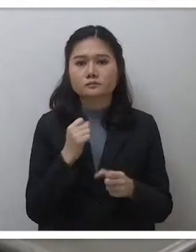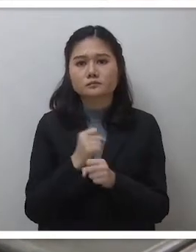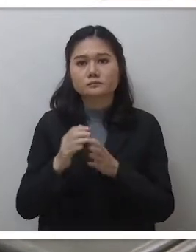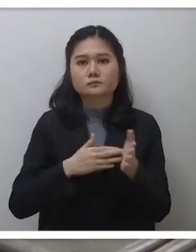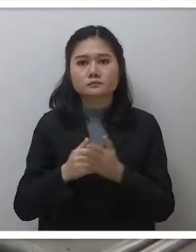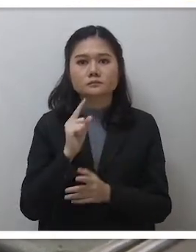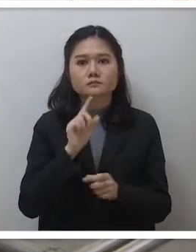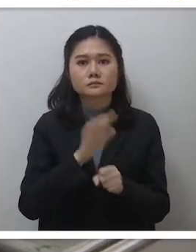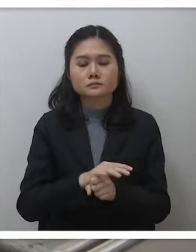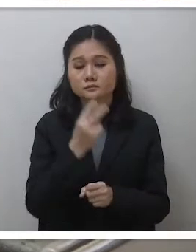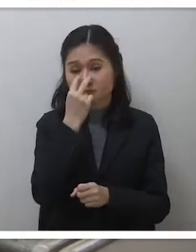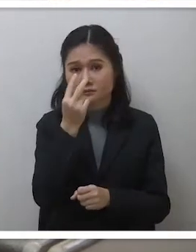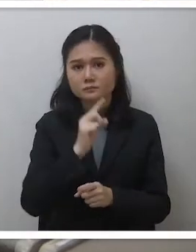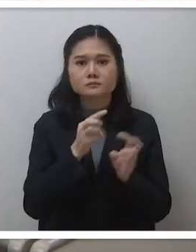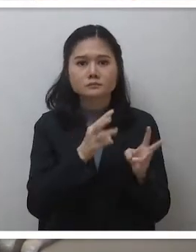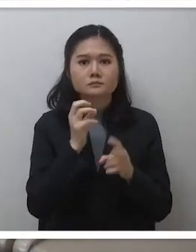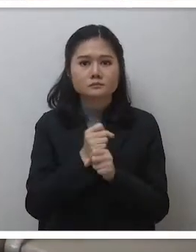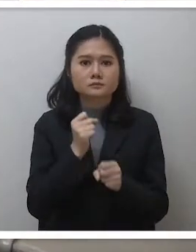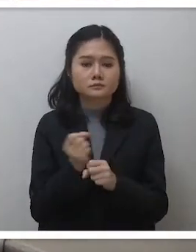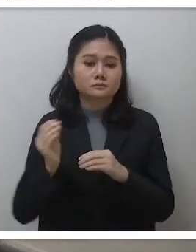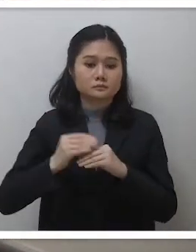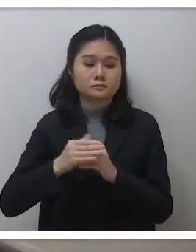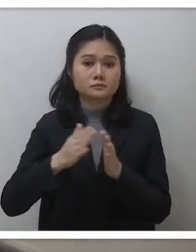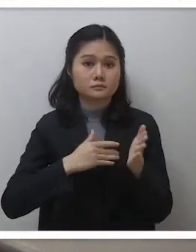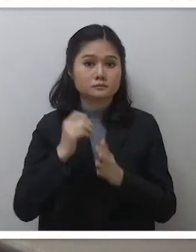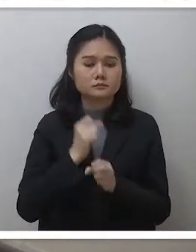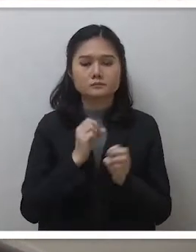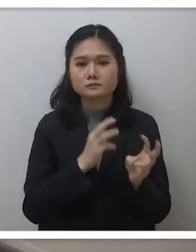สีพอให้เห็นว่าวิธีการลงจะลงยังไง